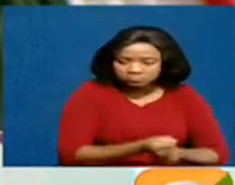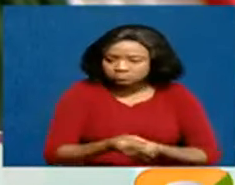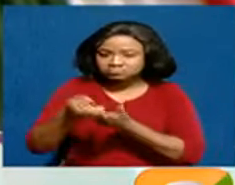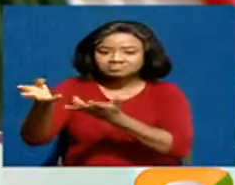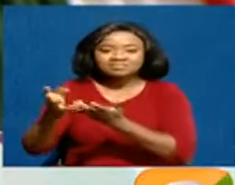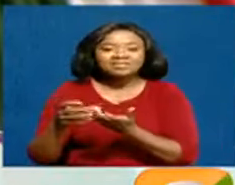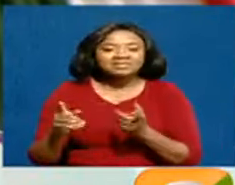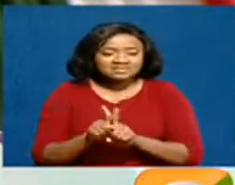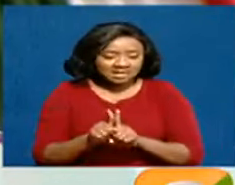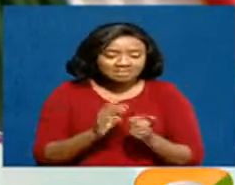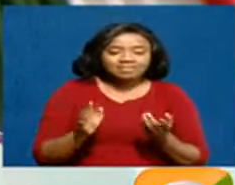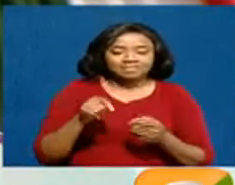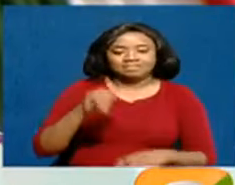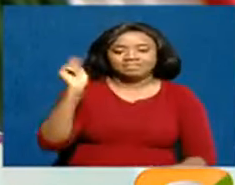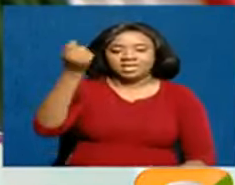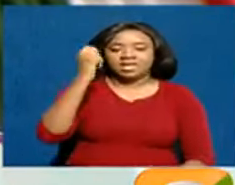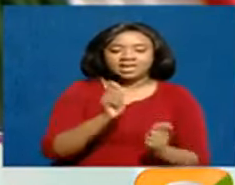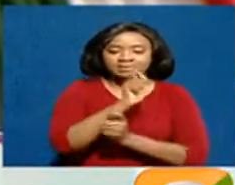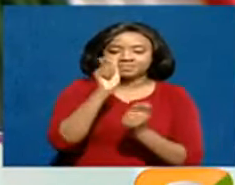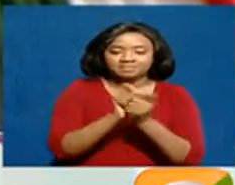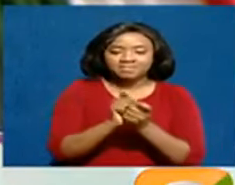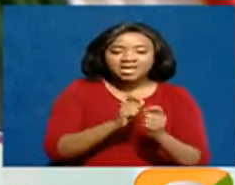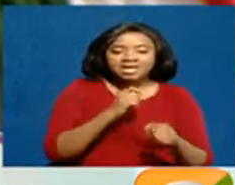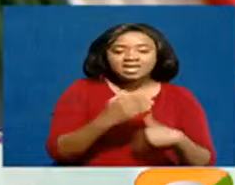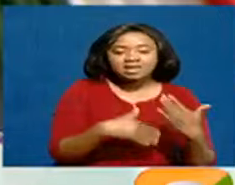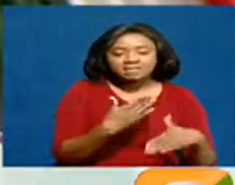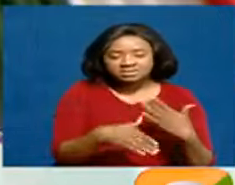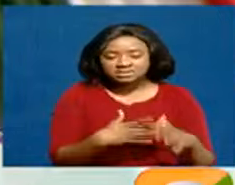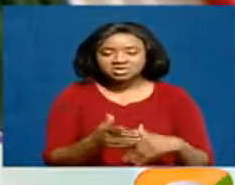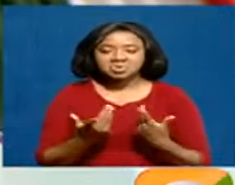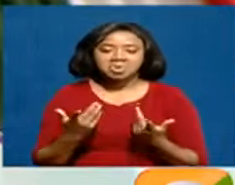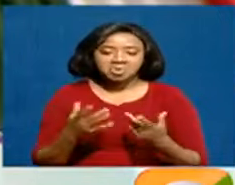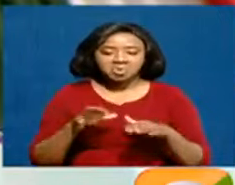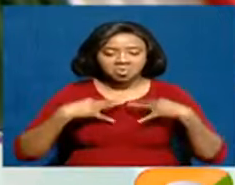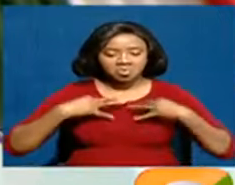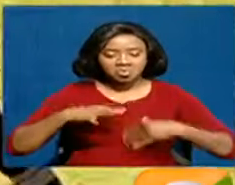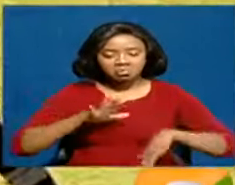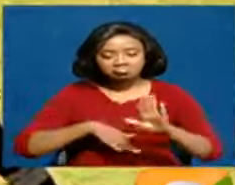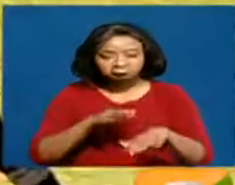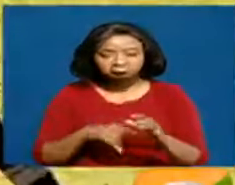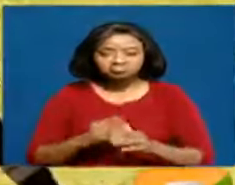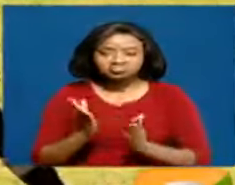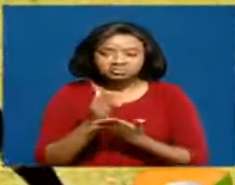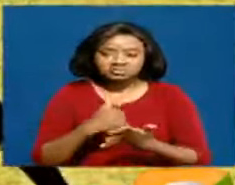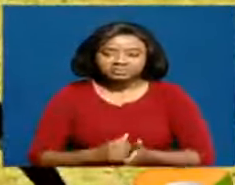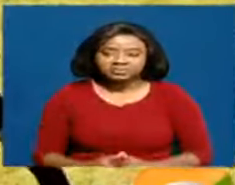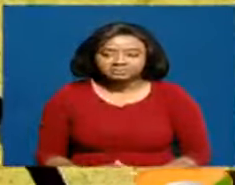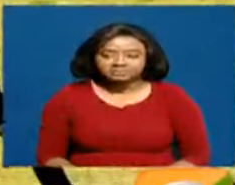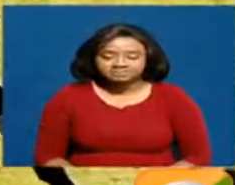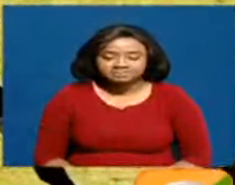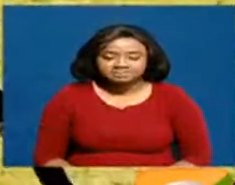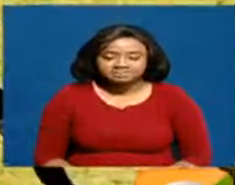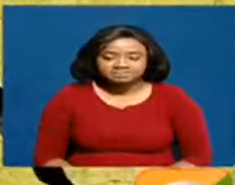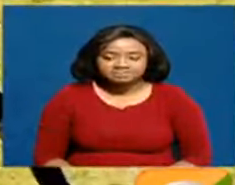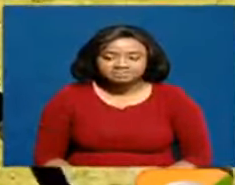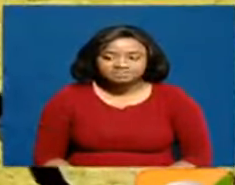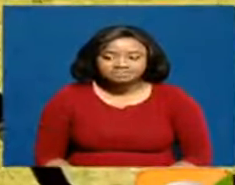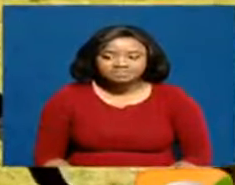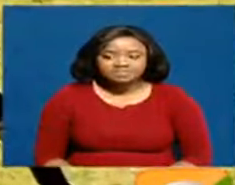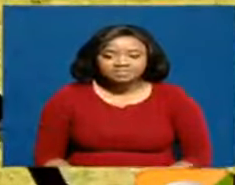Kenyan exports, especially in the textile and apparel sector. Huku taifa la